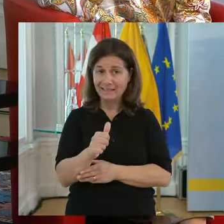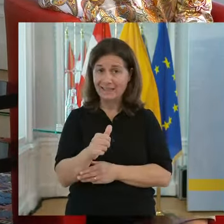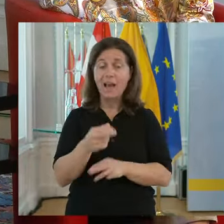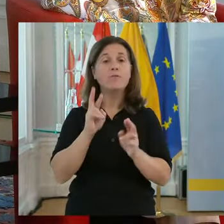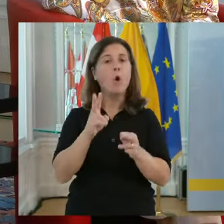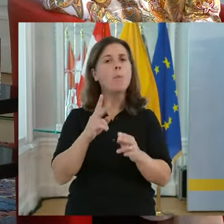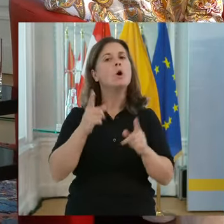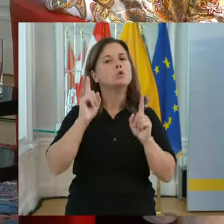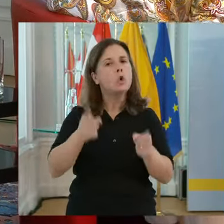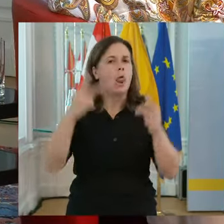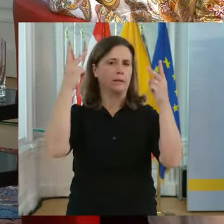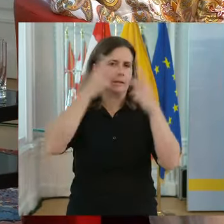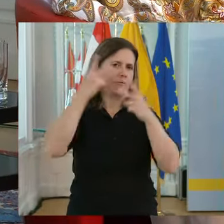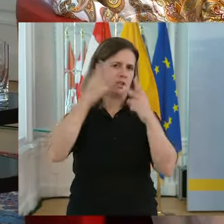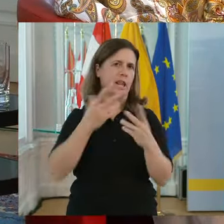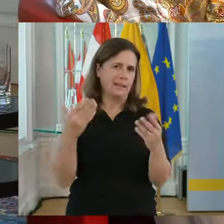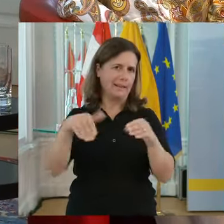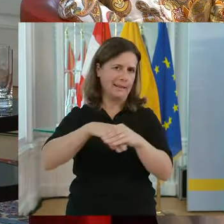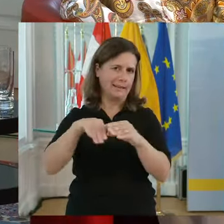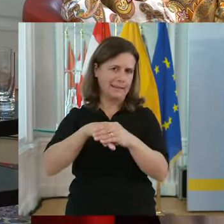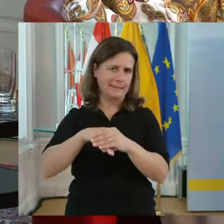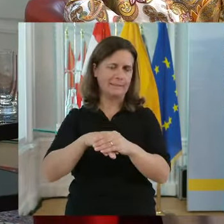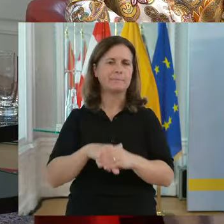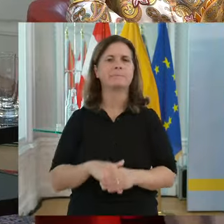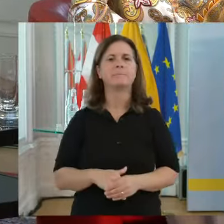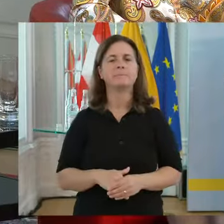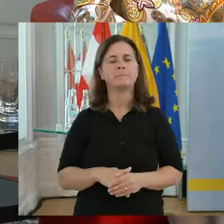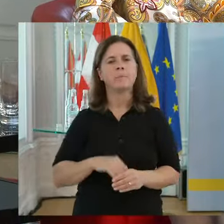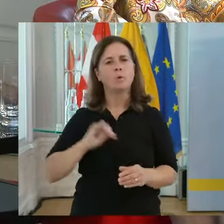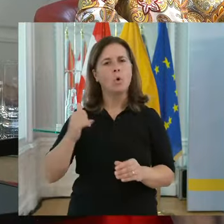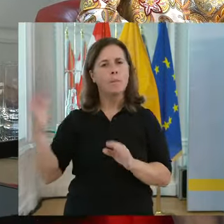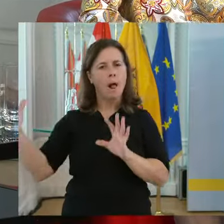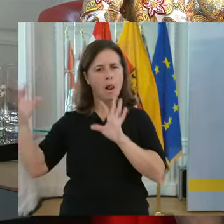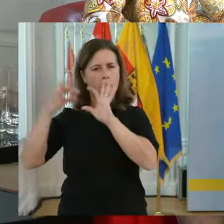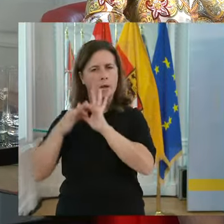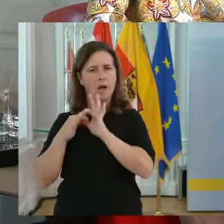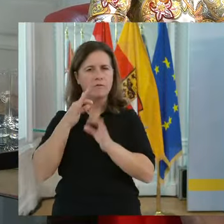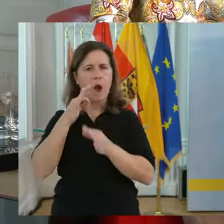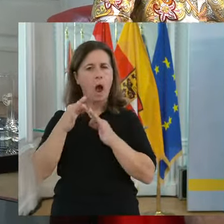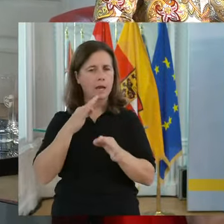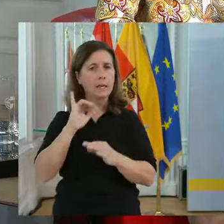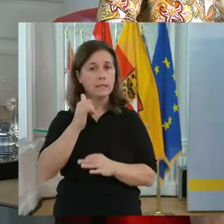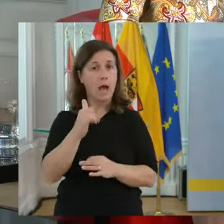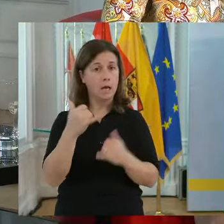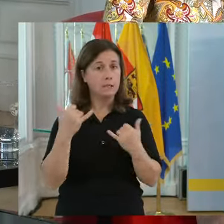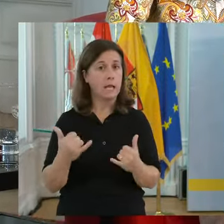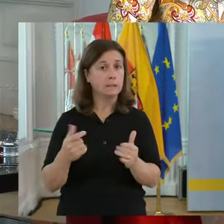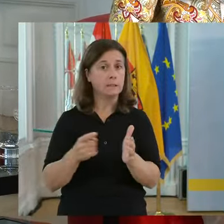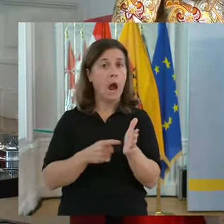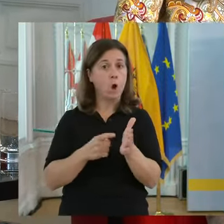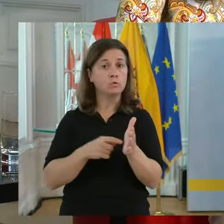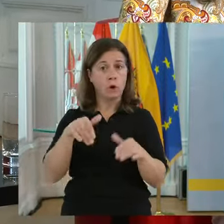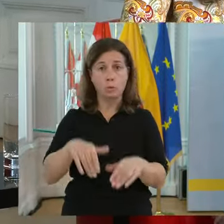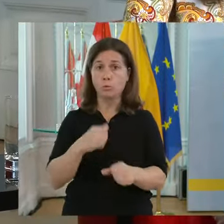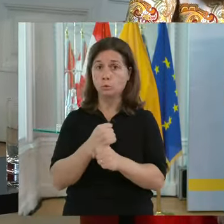zur Selbstverständlichkeit geworden ist. Auf Ihre Frage zurückkommend, ja, wir haben jetzt Herausforderungen zu meistern, aber es ist